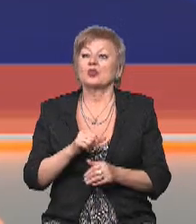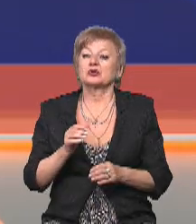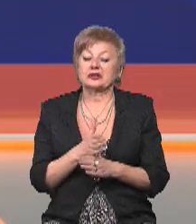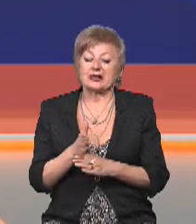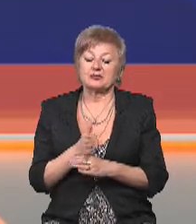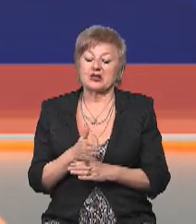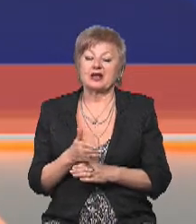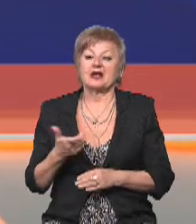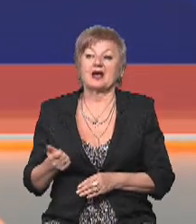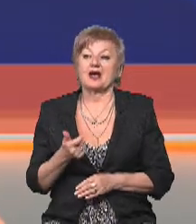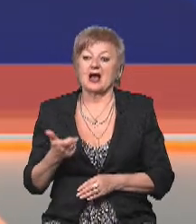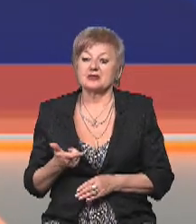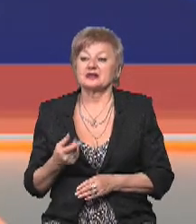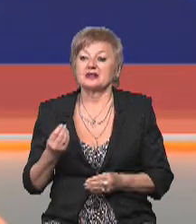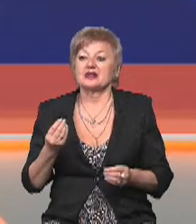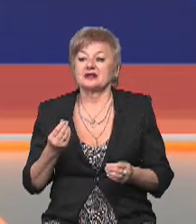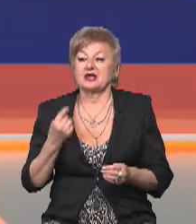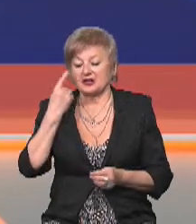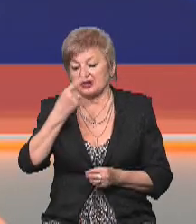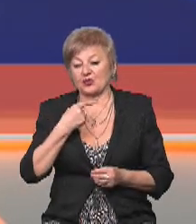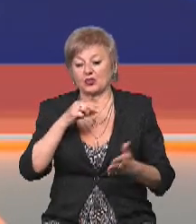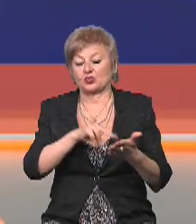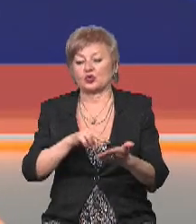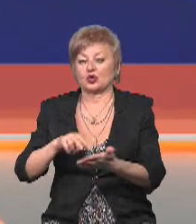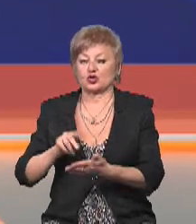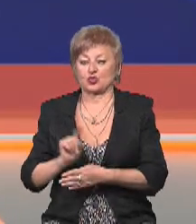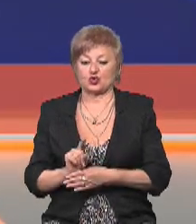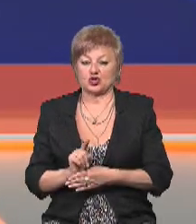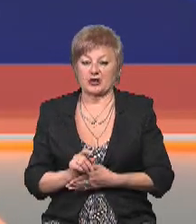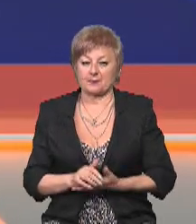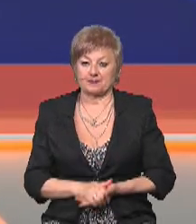распределение природного газа деньги на установку индивидуального счетчика.